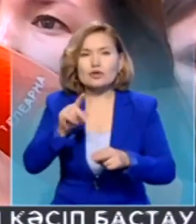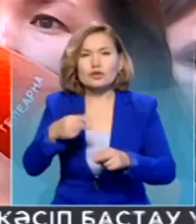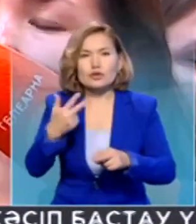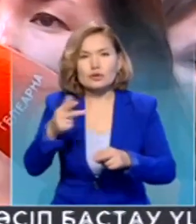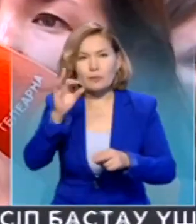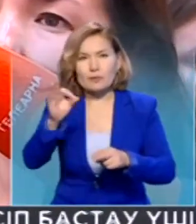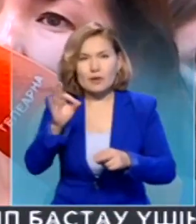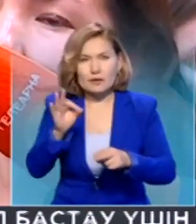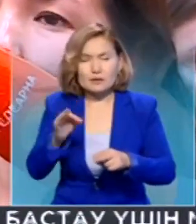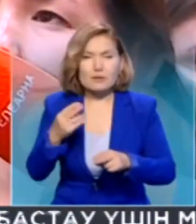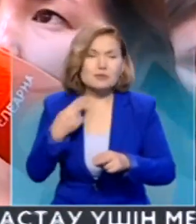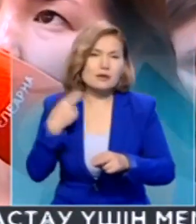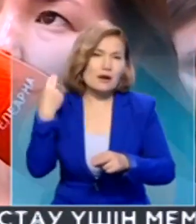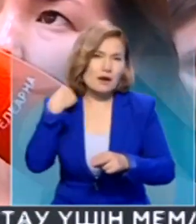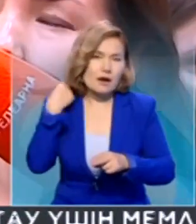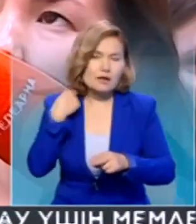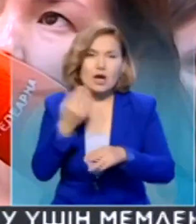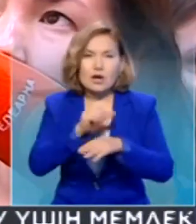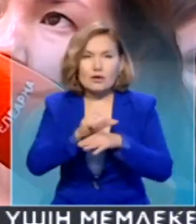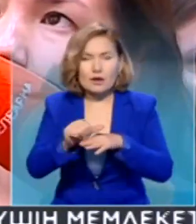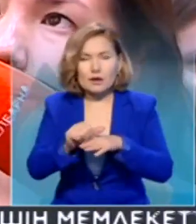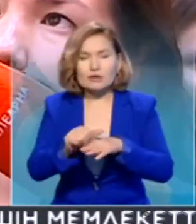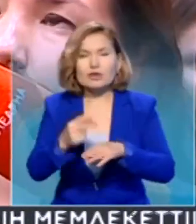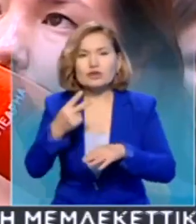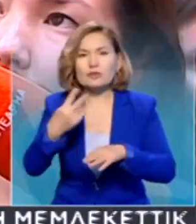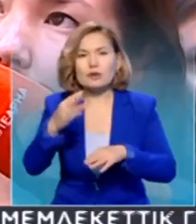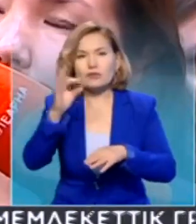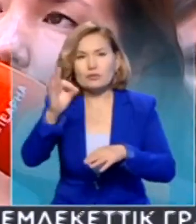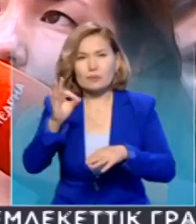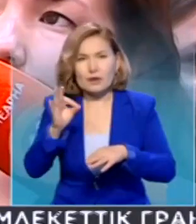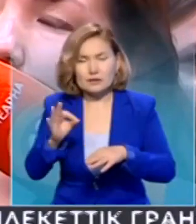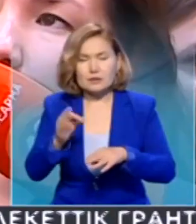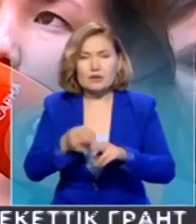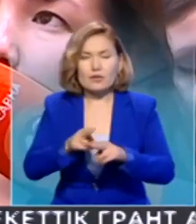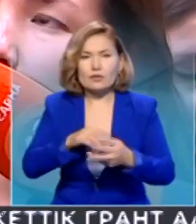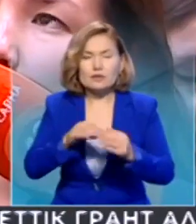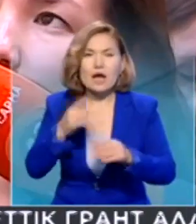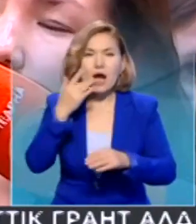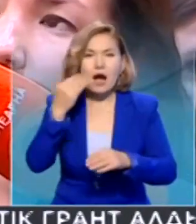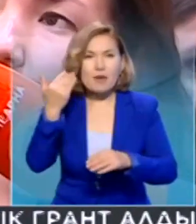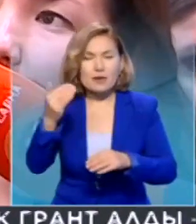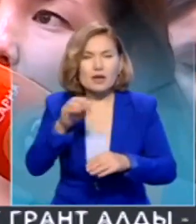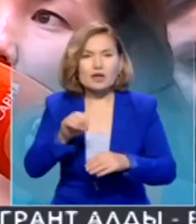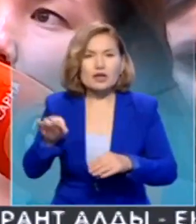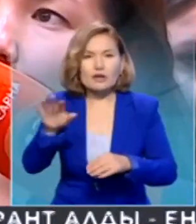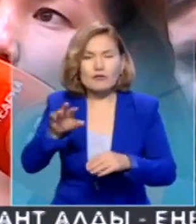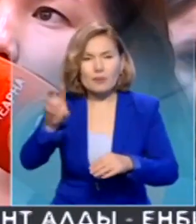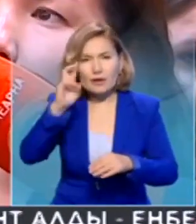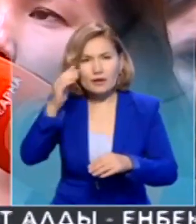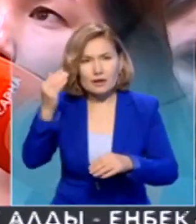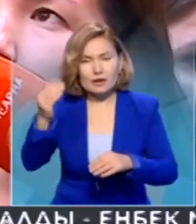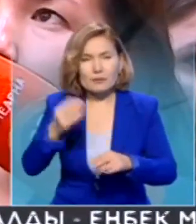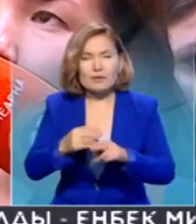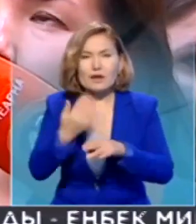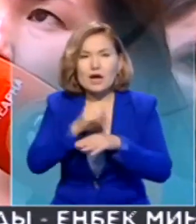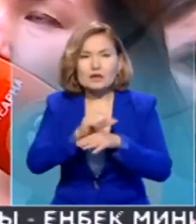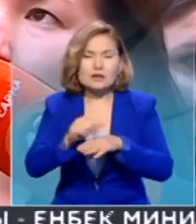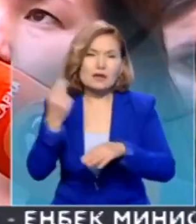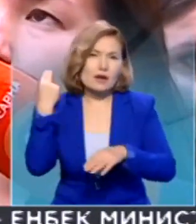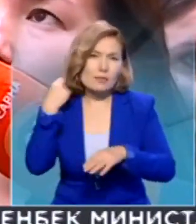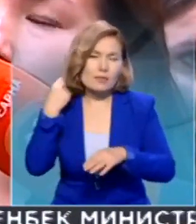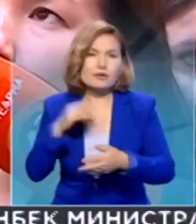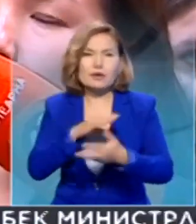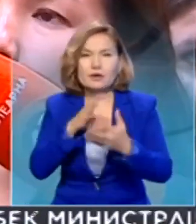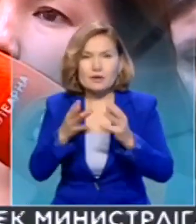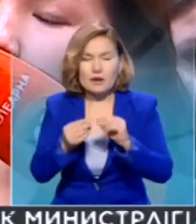және біздің сыртқы қарыз айтып отырмыз, 24-25%-тен аспайды. Американың, Европаның елдерінің сыртқы қарыздары